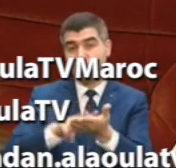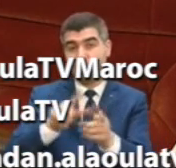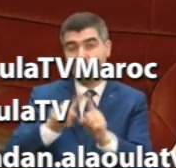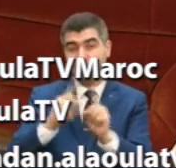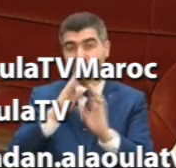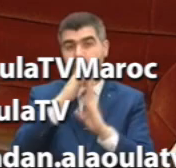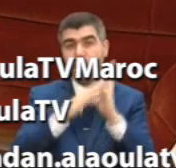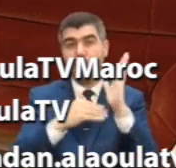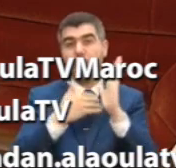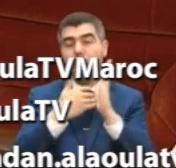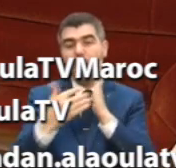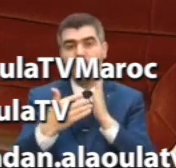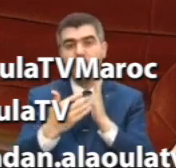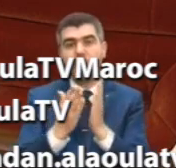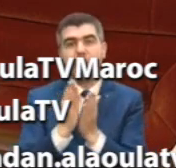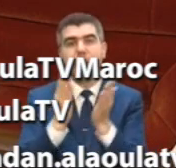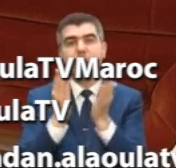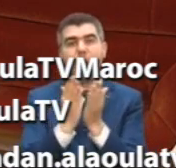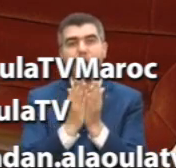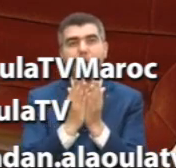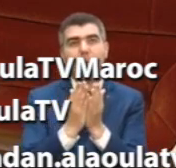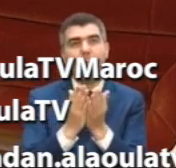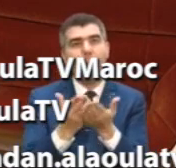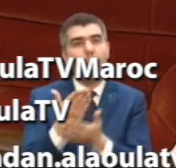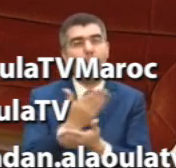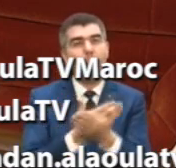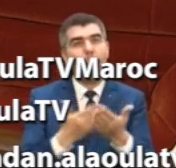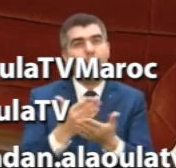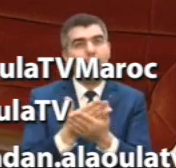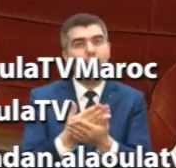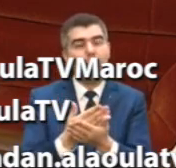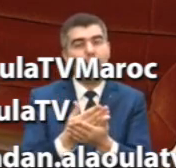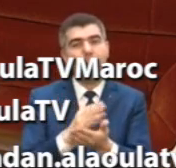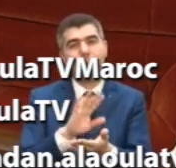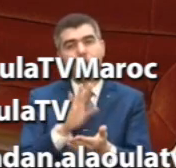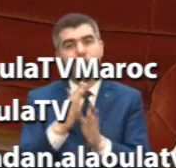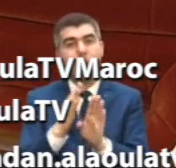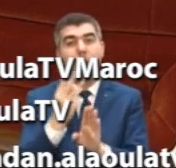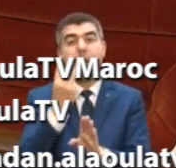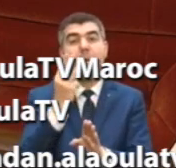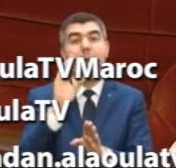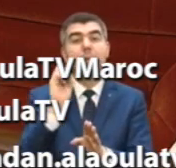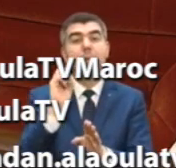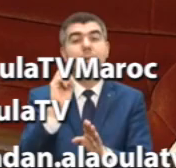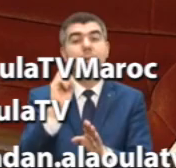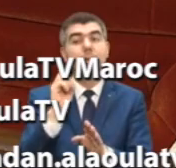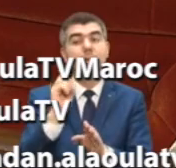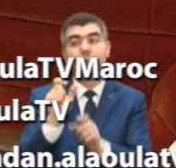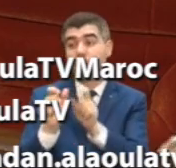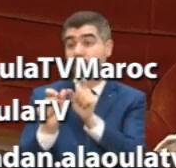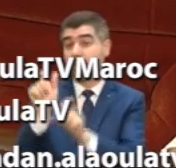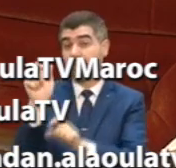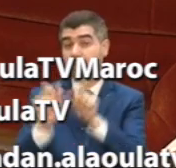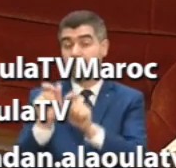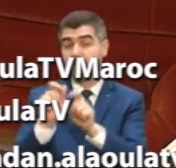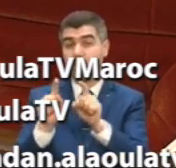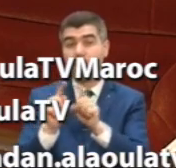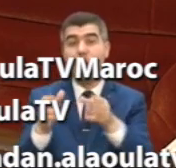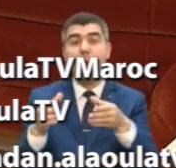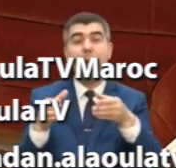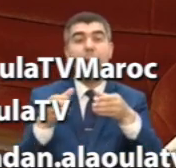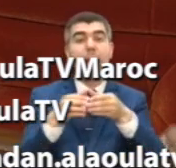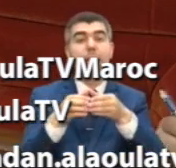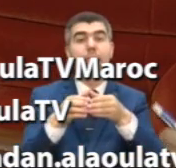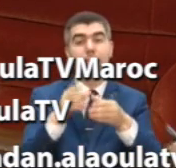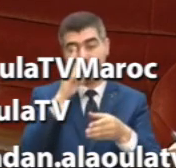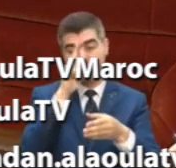التربوية النظرية، وذلك بعدم تجاوز معدل 30 تلميذ في القسم بالنسبة للمستويين الأول والثاني